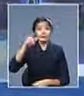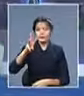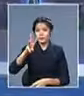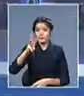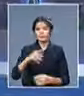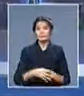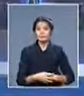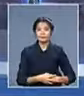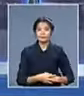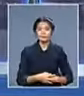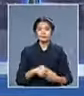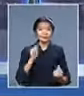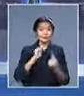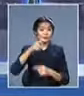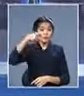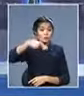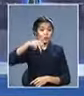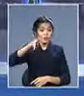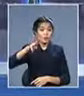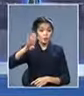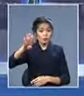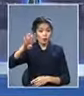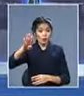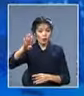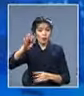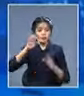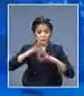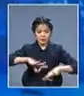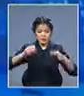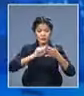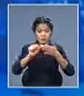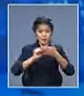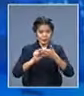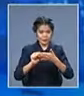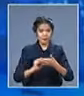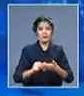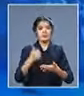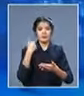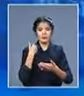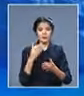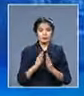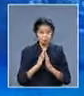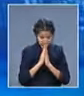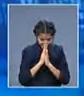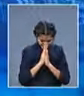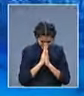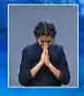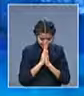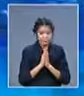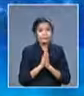ได้ว่าพรบ.เหล่านี้นะคะก็จะยังคงต้องมีการแก้ไขกันต่อไปนะคะสวัสดีค่ะ